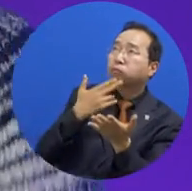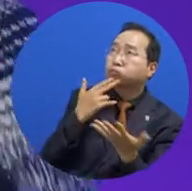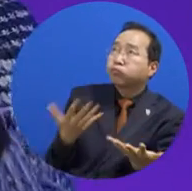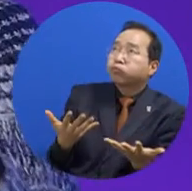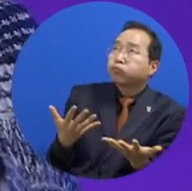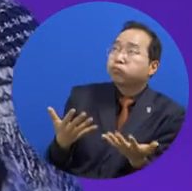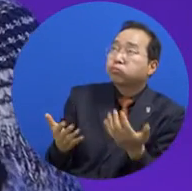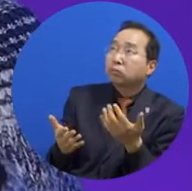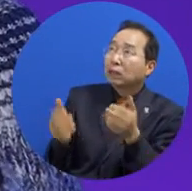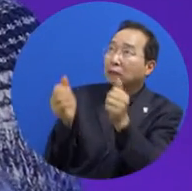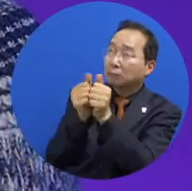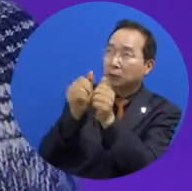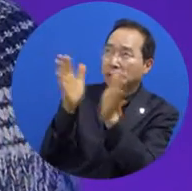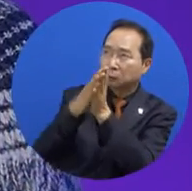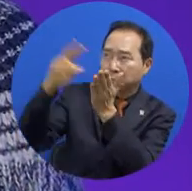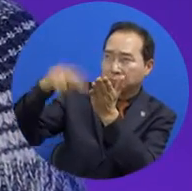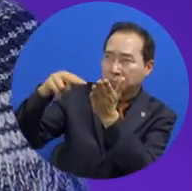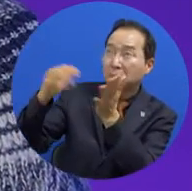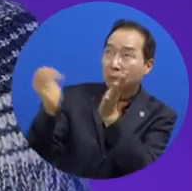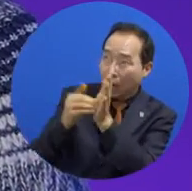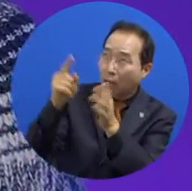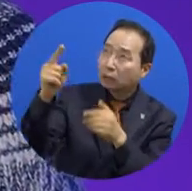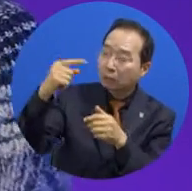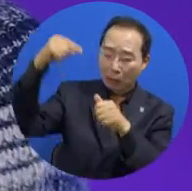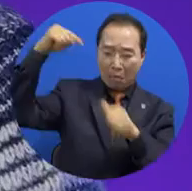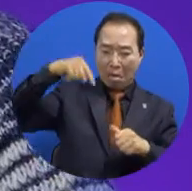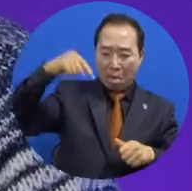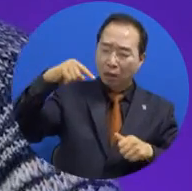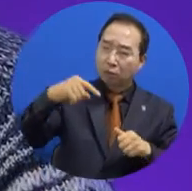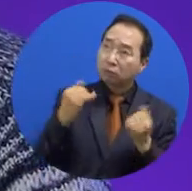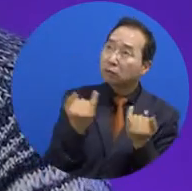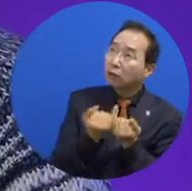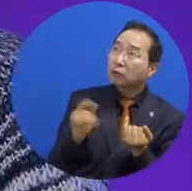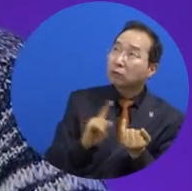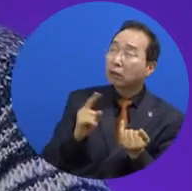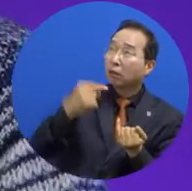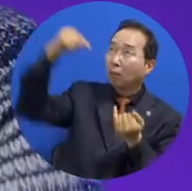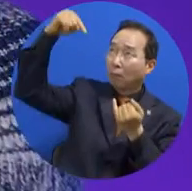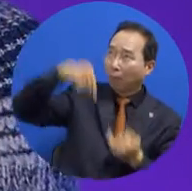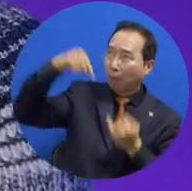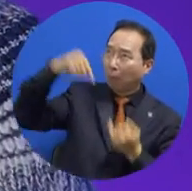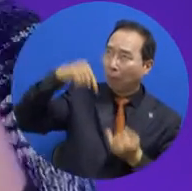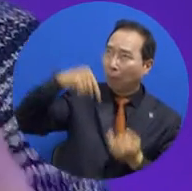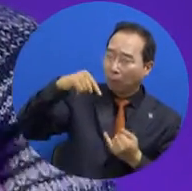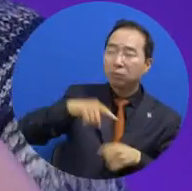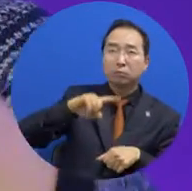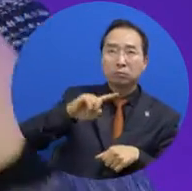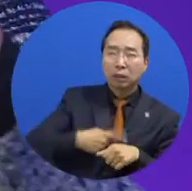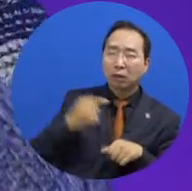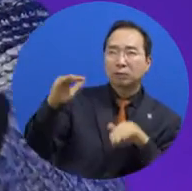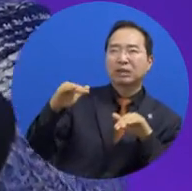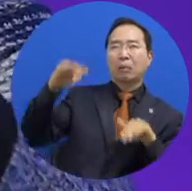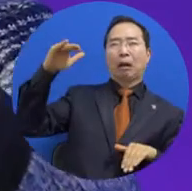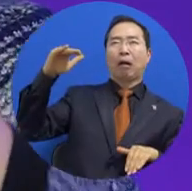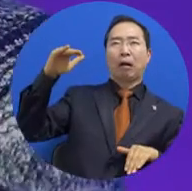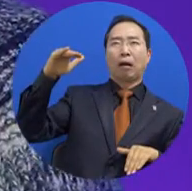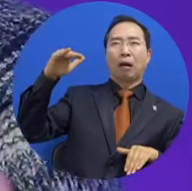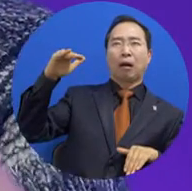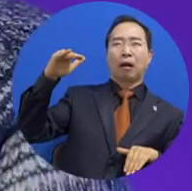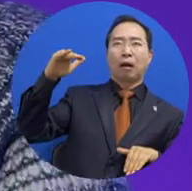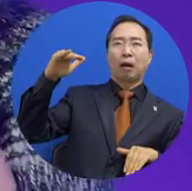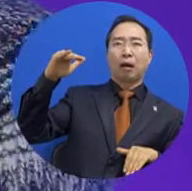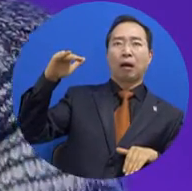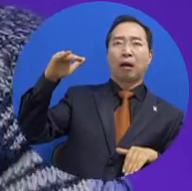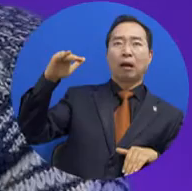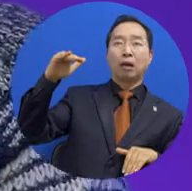썼으니까 남성들이 하라는 대로 할 수밖에 없는 거예요. 그러니까 이런 식의 신분과 성적 차별